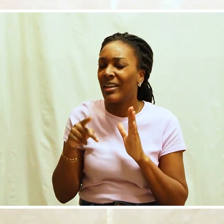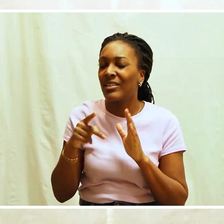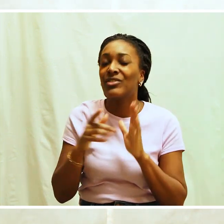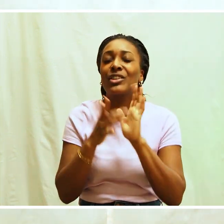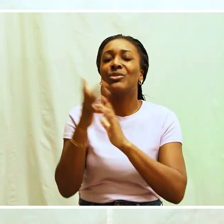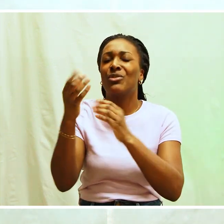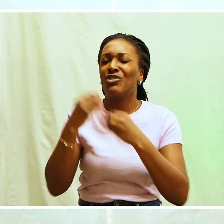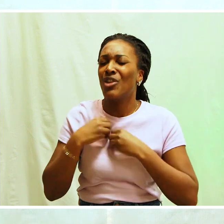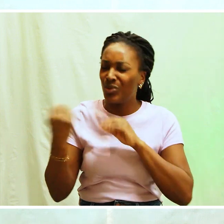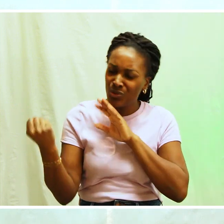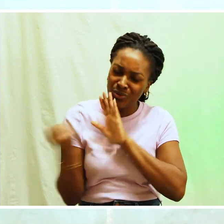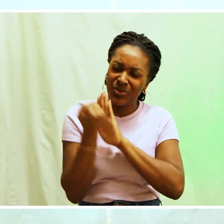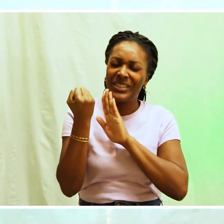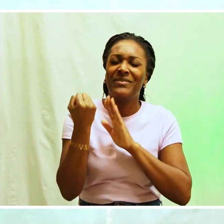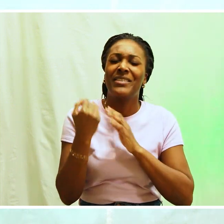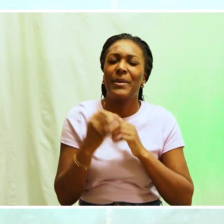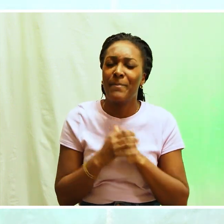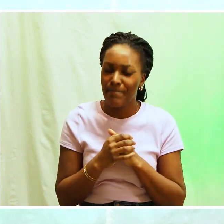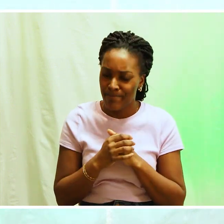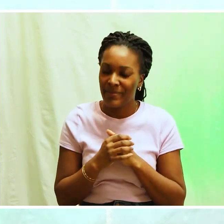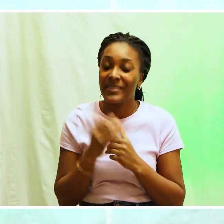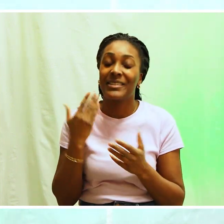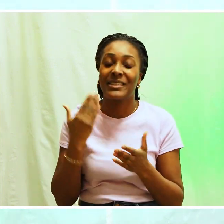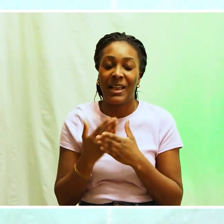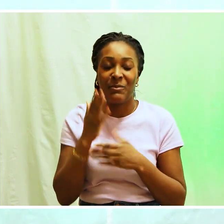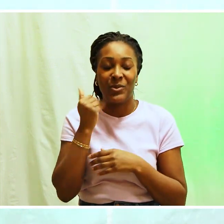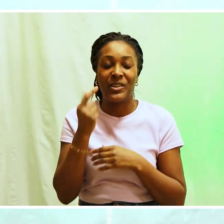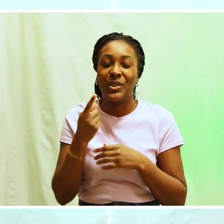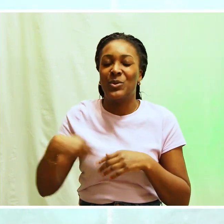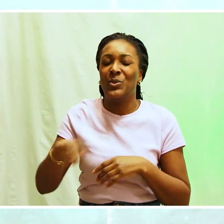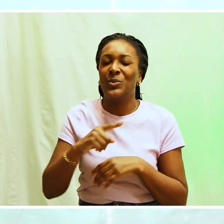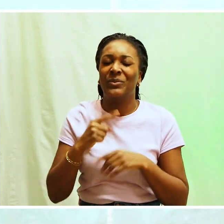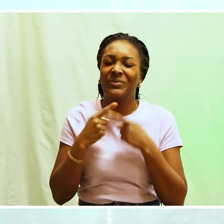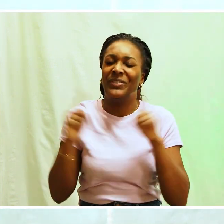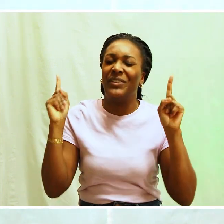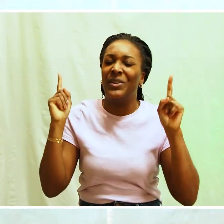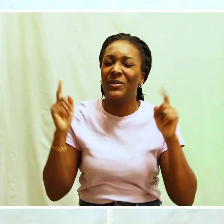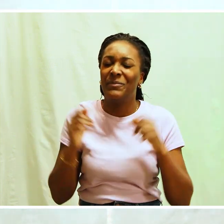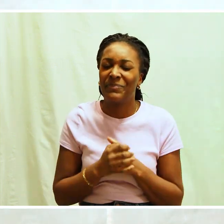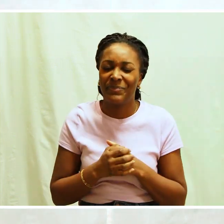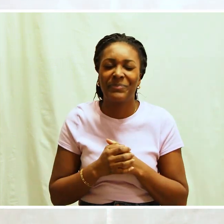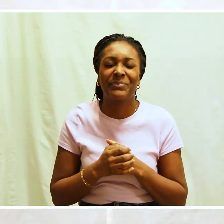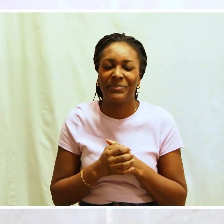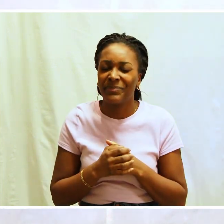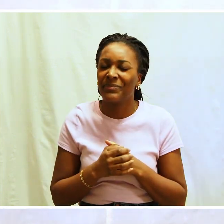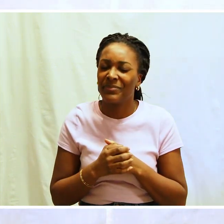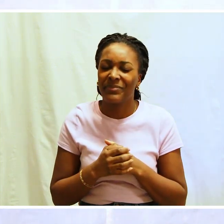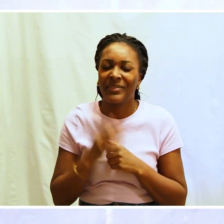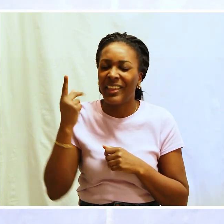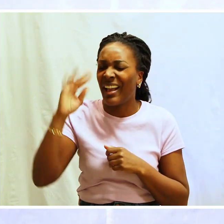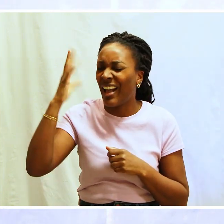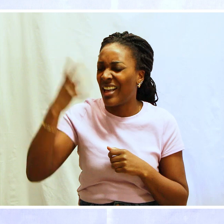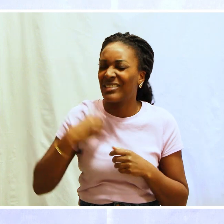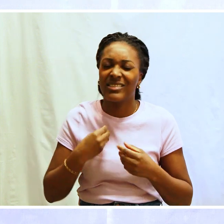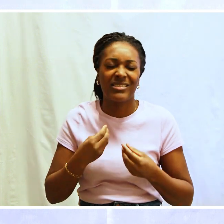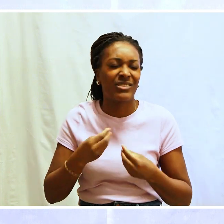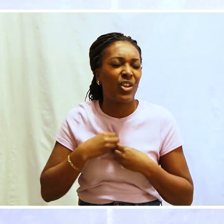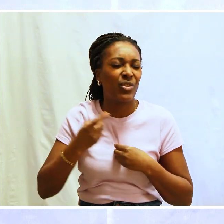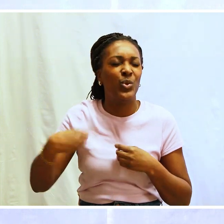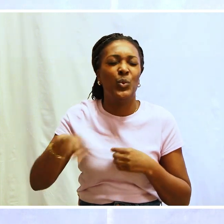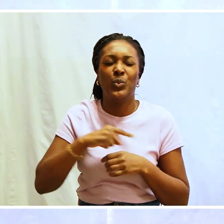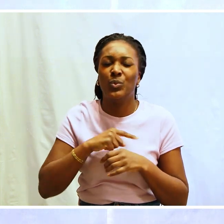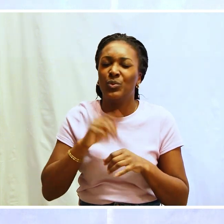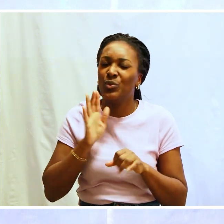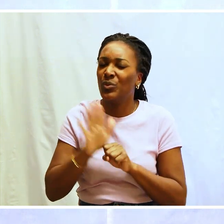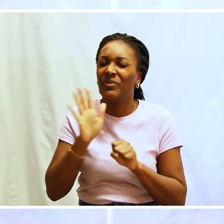Jésus. Et c'est ce qui fait que nous sommes distingués, Seigneur. Merci notre Dieu pour ta grâce qui est suffisante. Merci parce